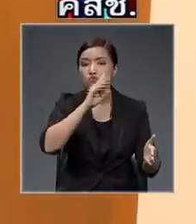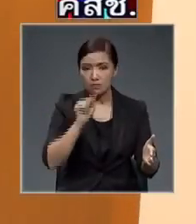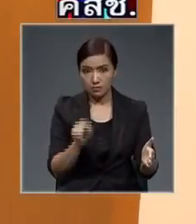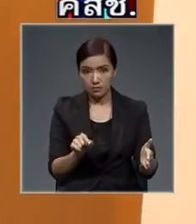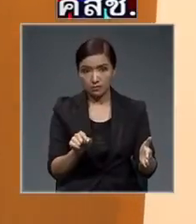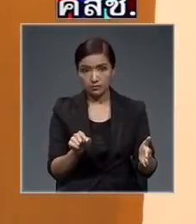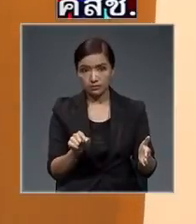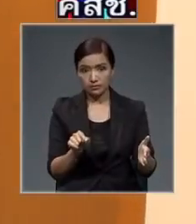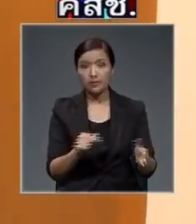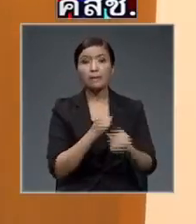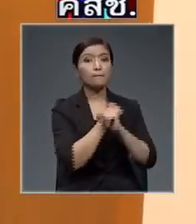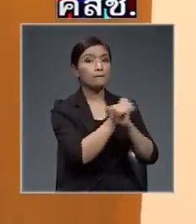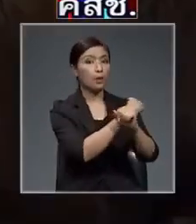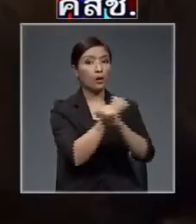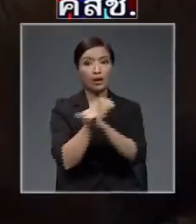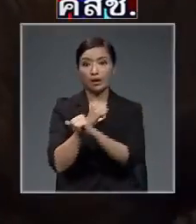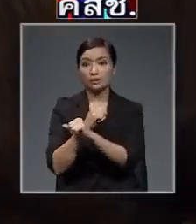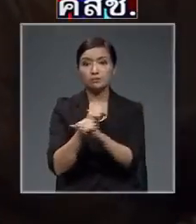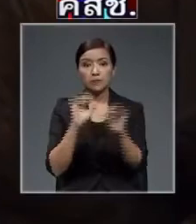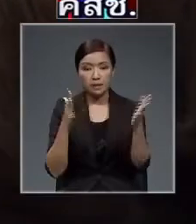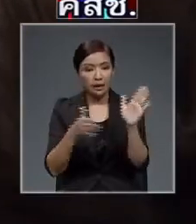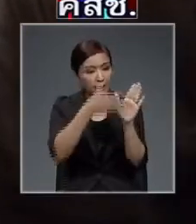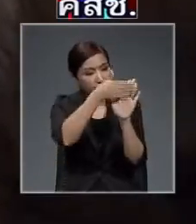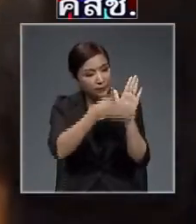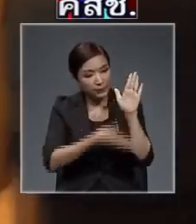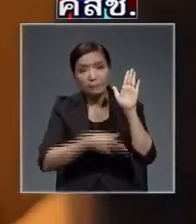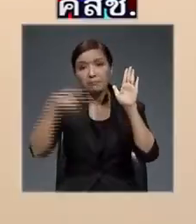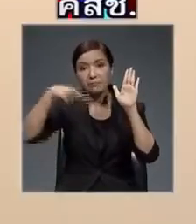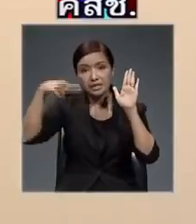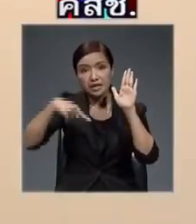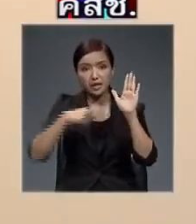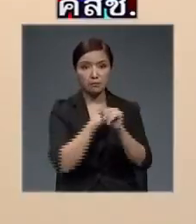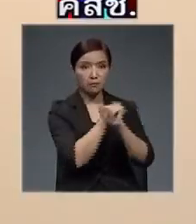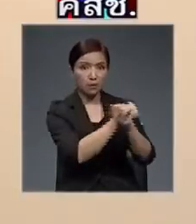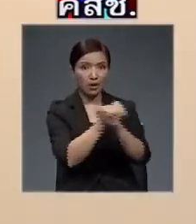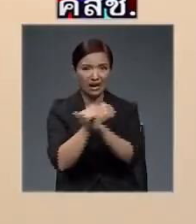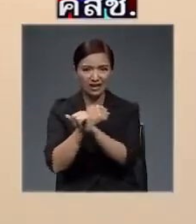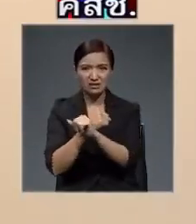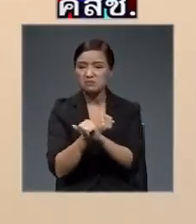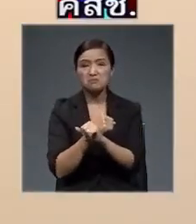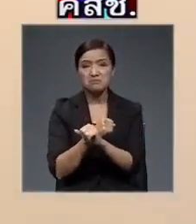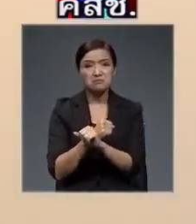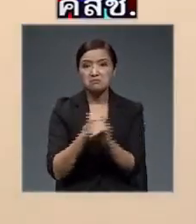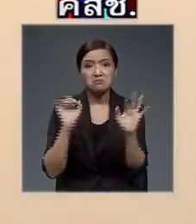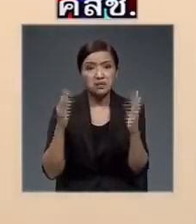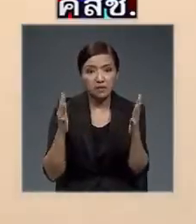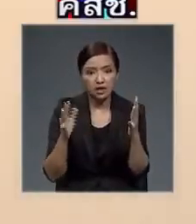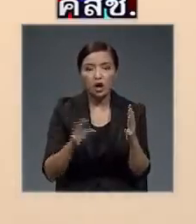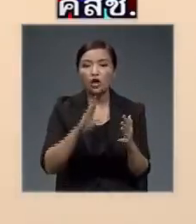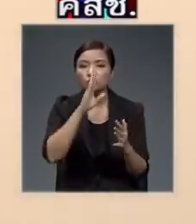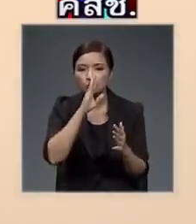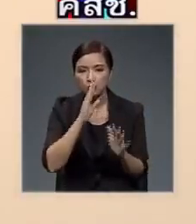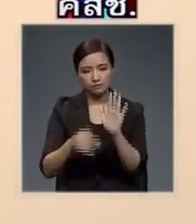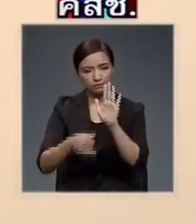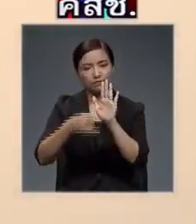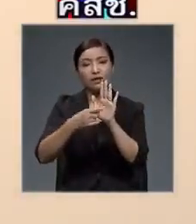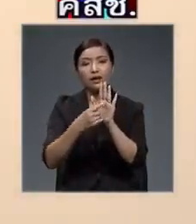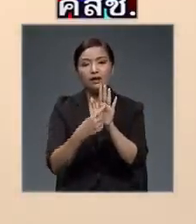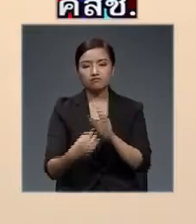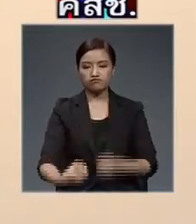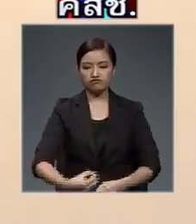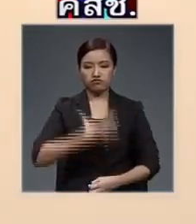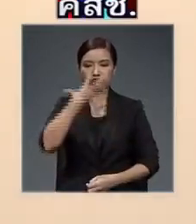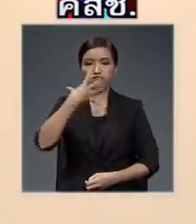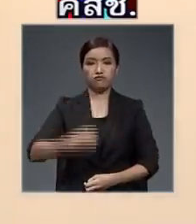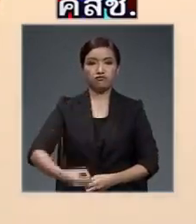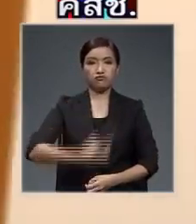ได้มีป้องกันนะคะผนังแบบพิเศษที่ป้องกันรังสีไว้นะคะเวลาถ่ายเอ็กซเรย์เนี่ยมันก็รังสีมันก็จ